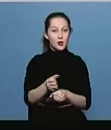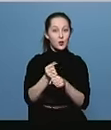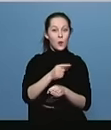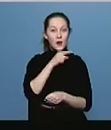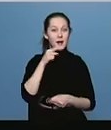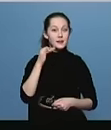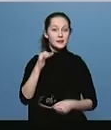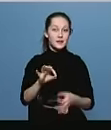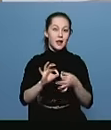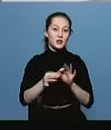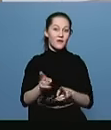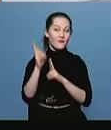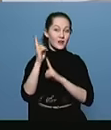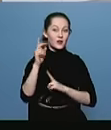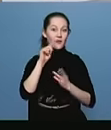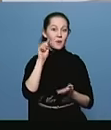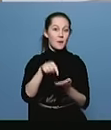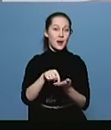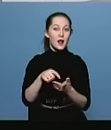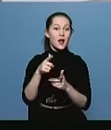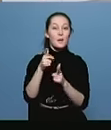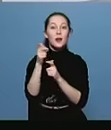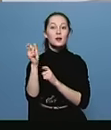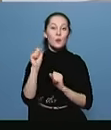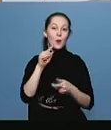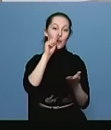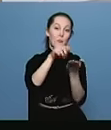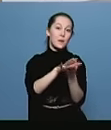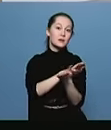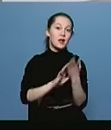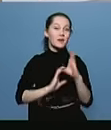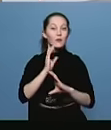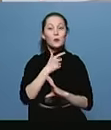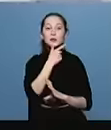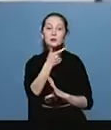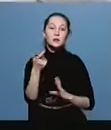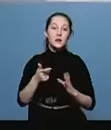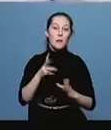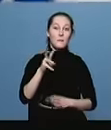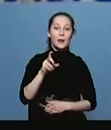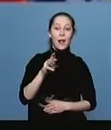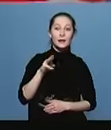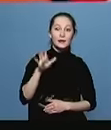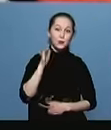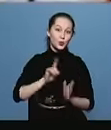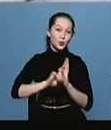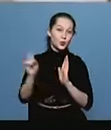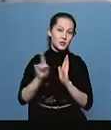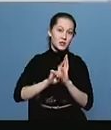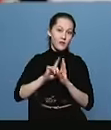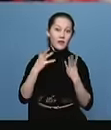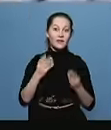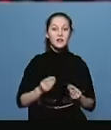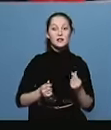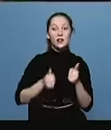Кстати, на «Ижевскую винтовку» поклонники биатлона смогут добраться на бесплатном автобусе от торгового центра «Малахит». Он будет курсировать в дни